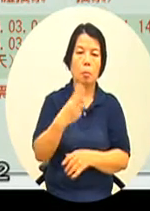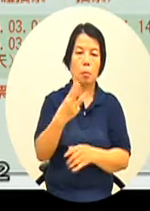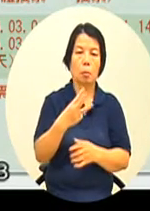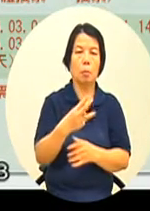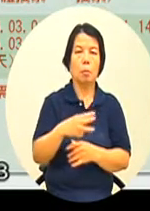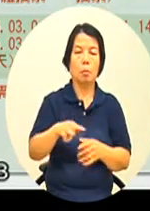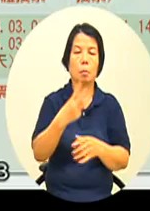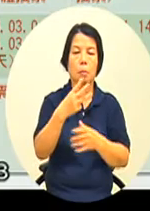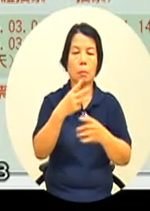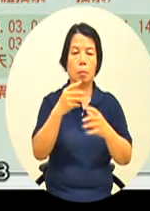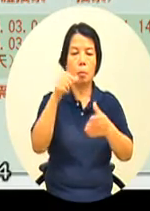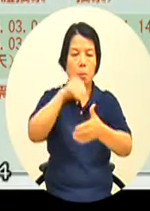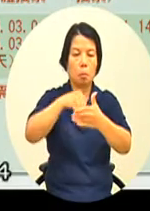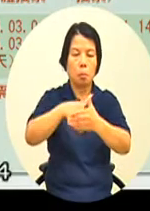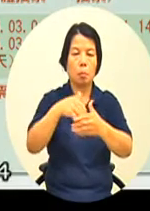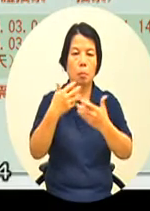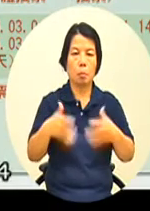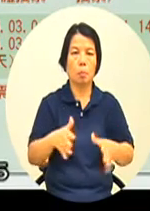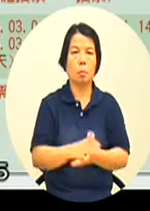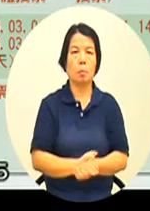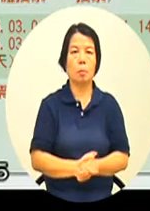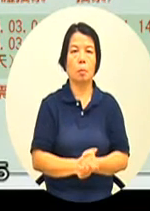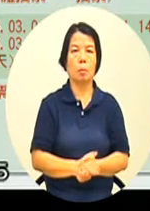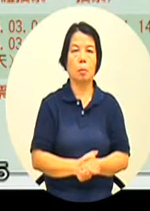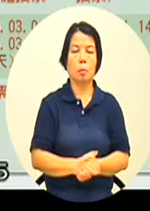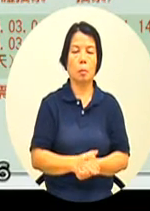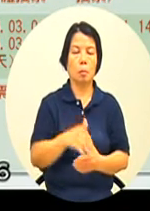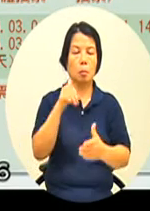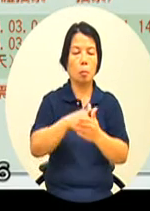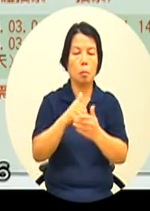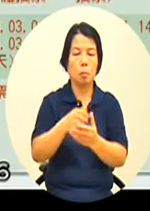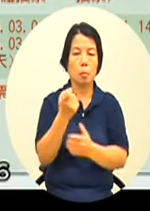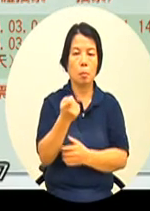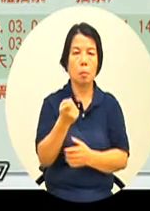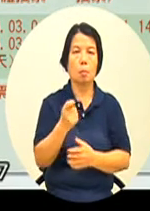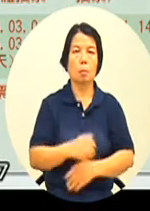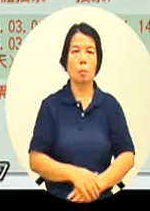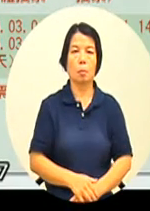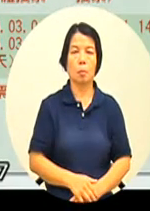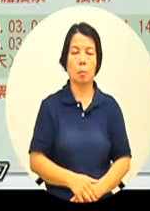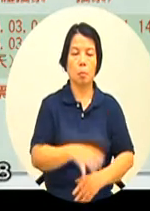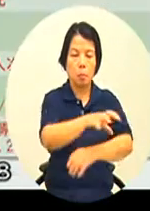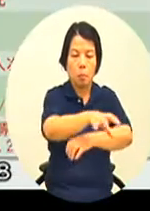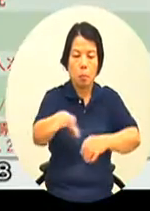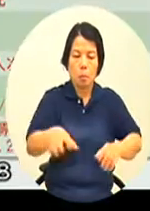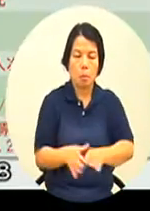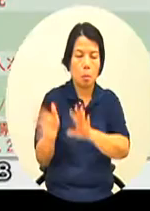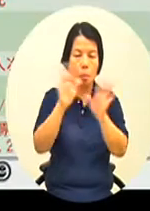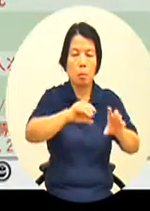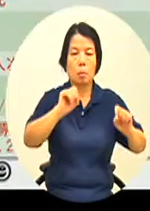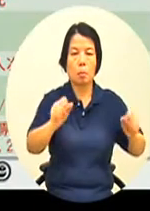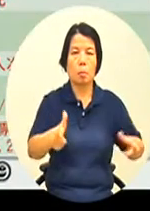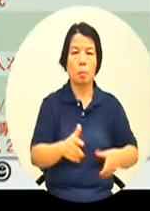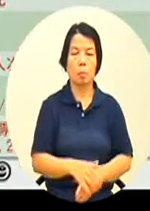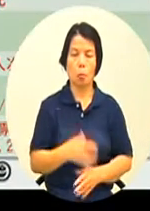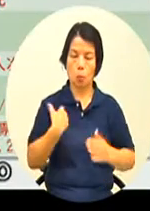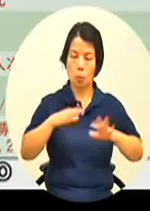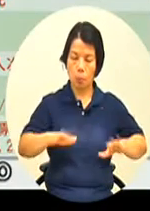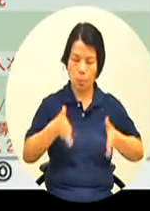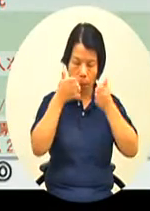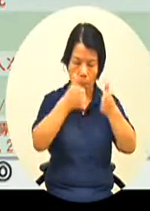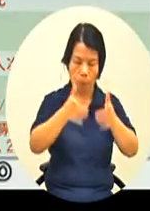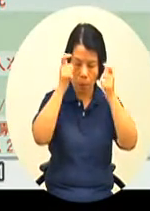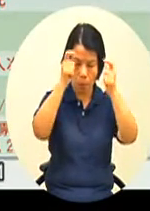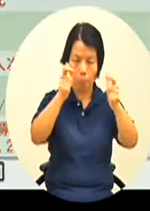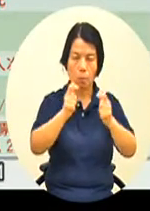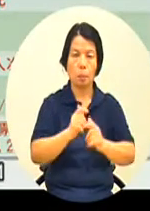335票，哈，这投票率都很低了，哈。啊，因为这我们对各地的状况不了解，我直接来讲高雄，